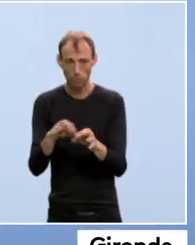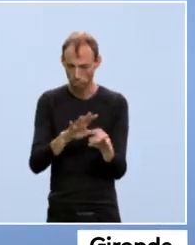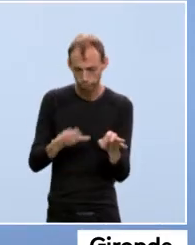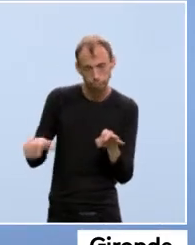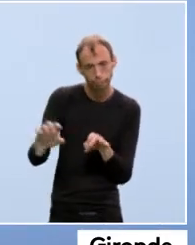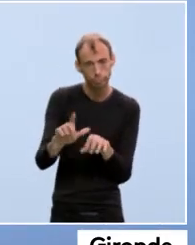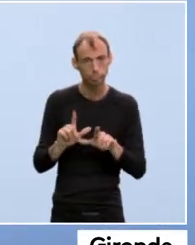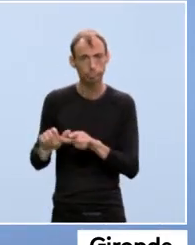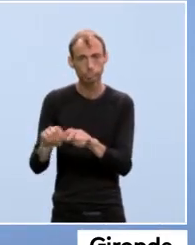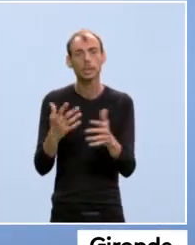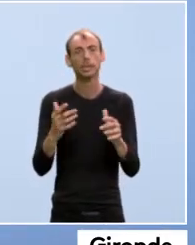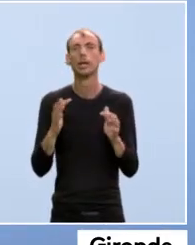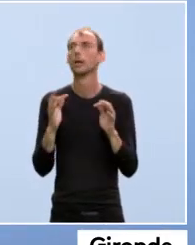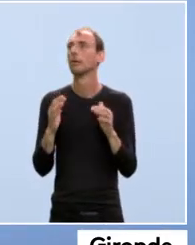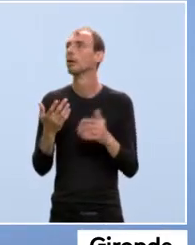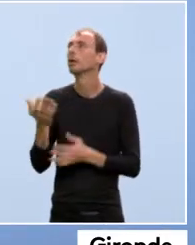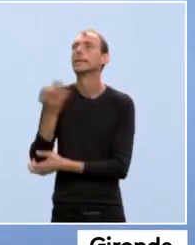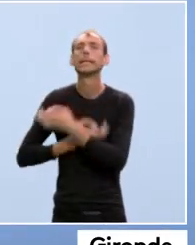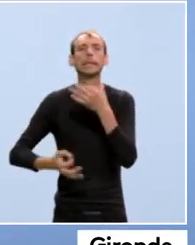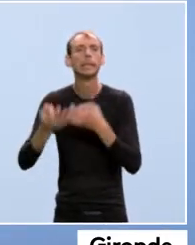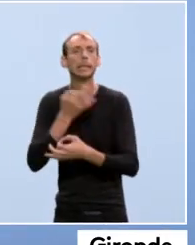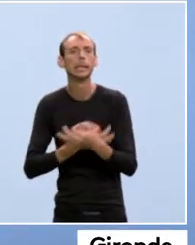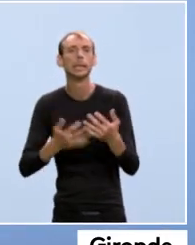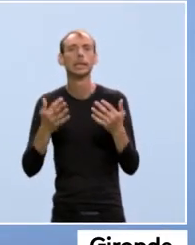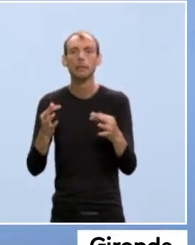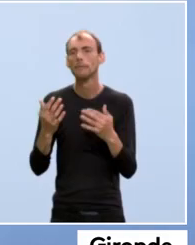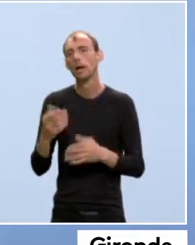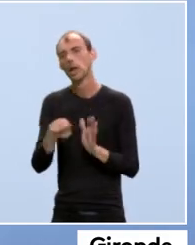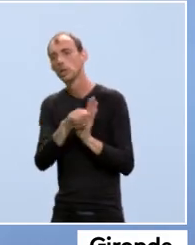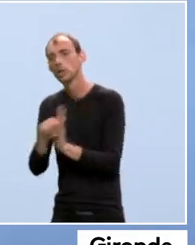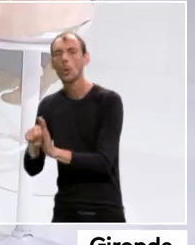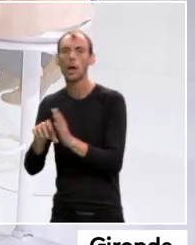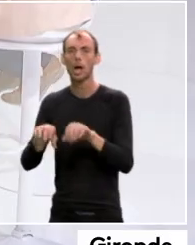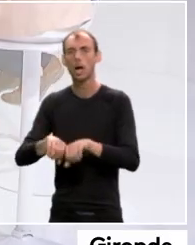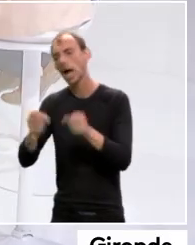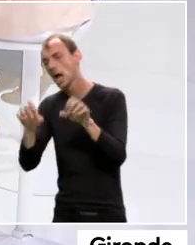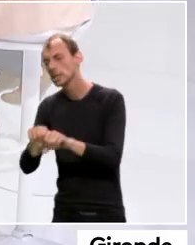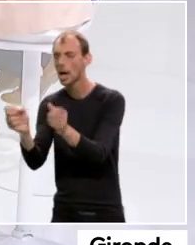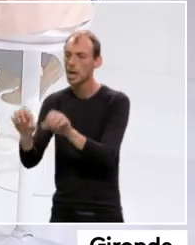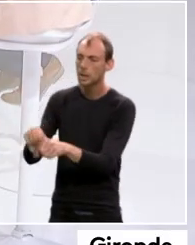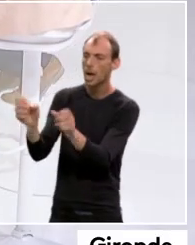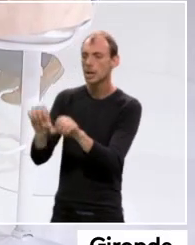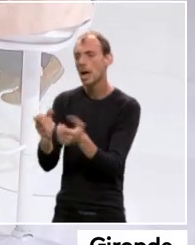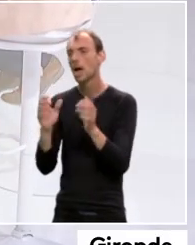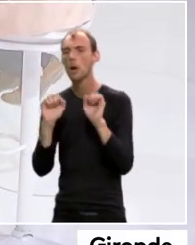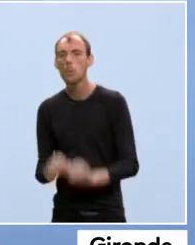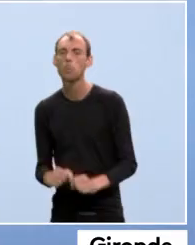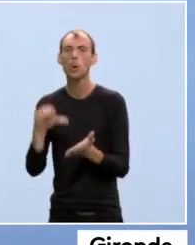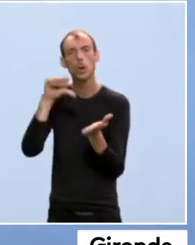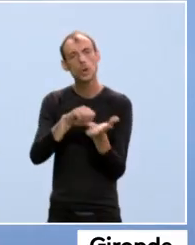de la droite et des LR auquel j'appartiens et du centre droit qui irait vers d'autres parties absolument